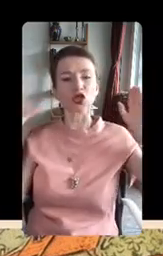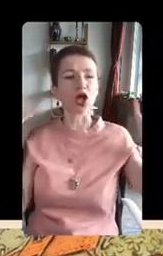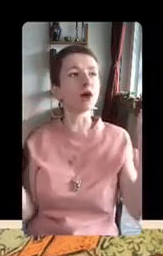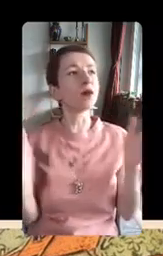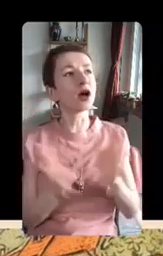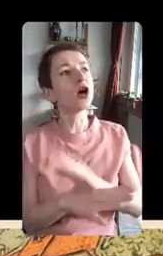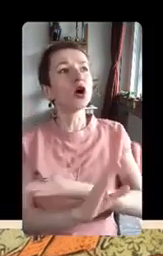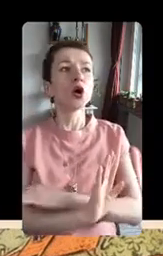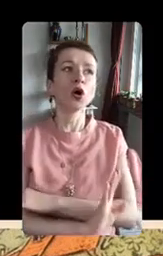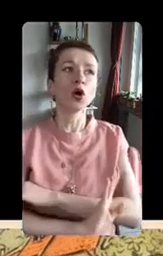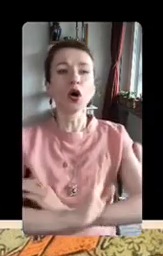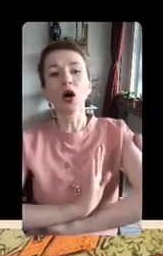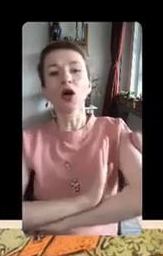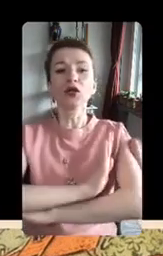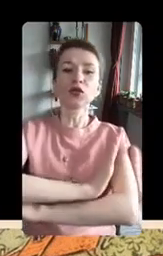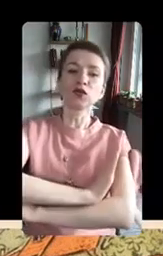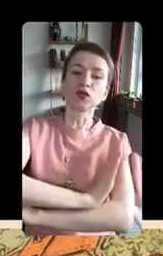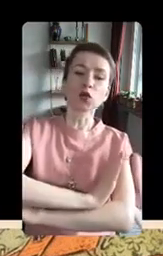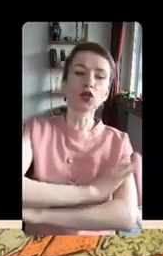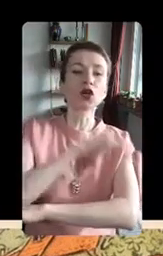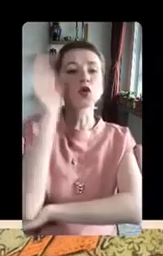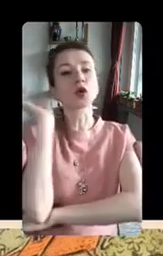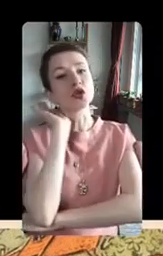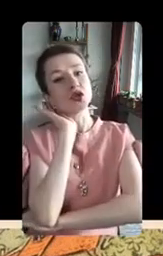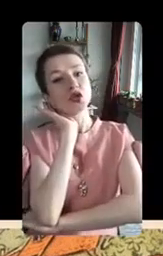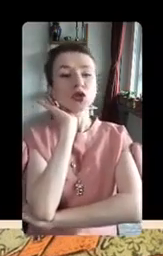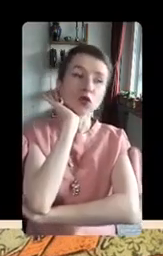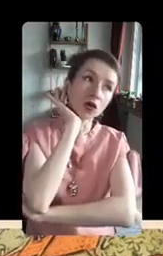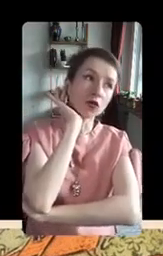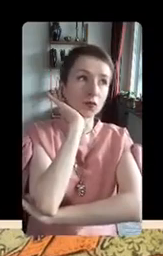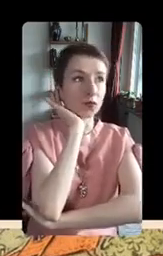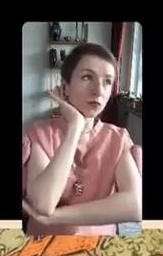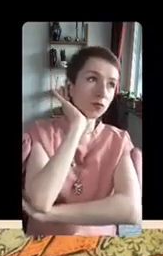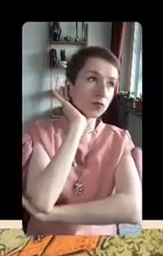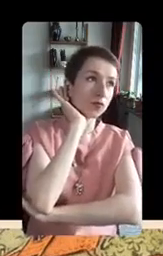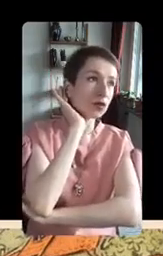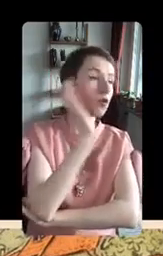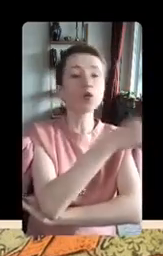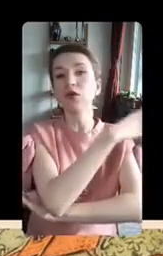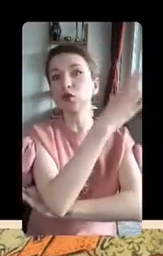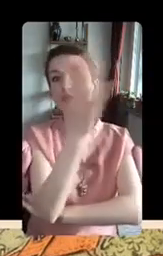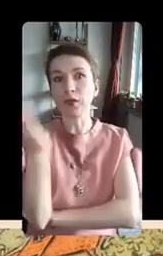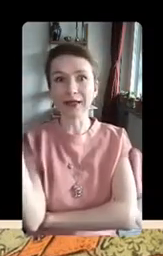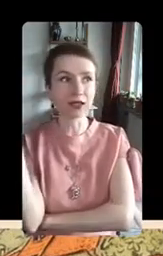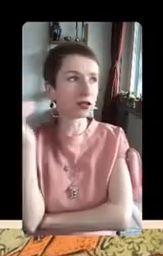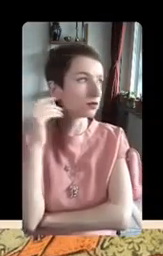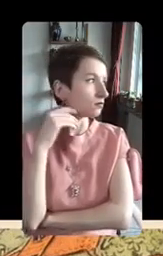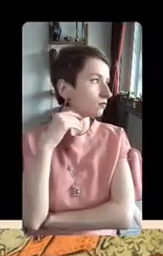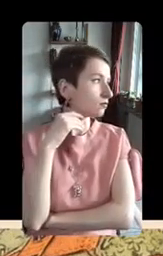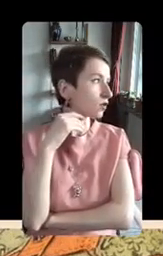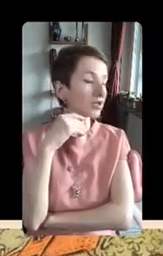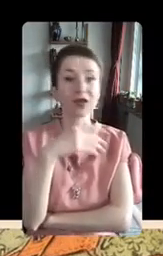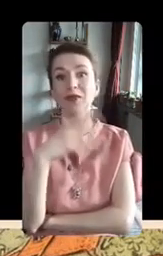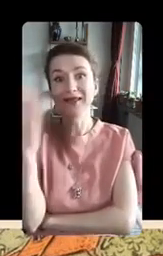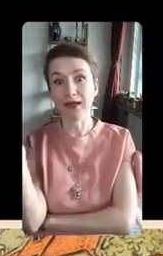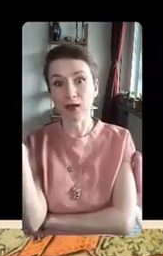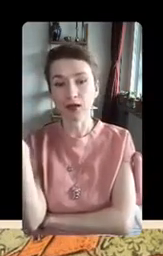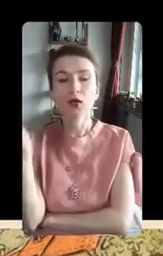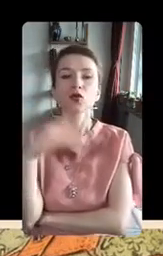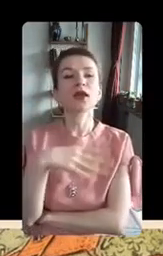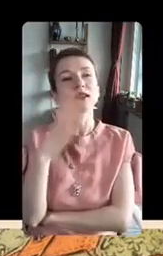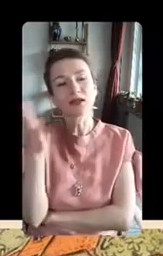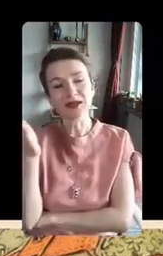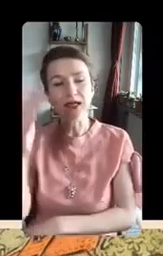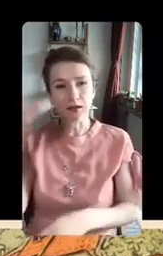такой слабая, аленький цветочек, который сидит, и ой, не могу без мужа пойти, не знаю, на